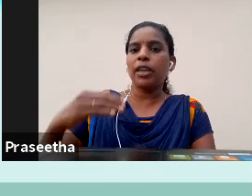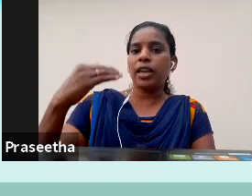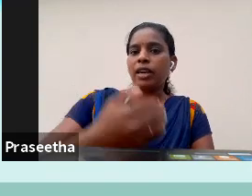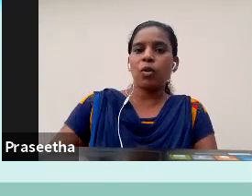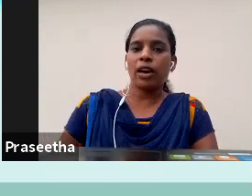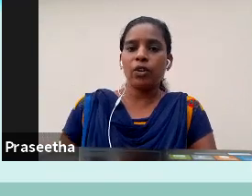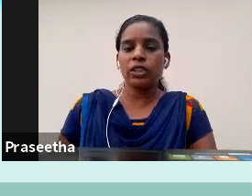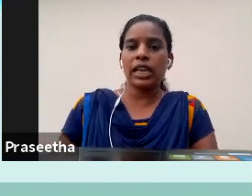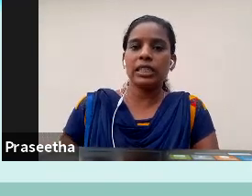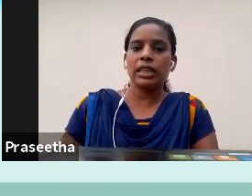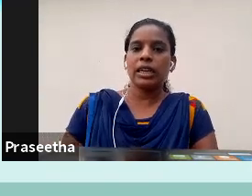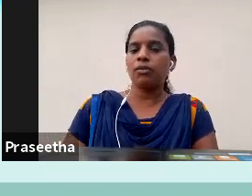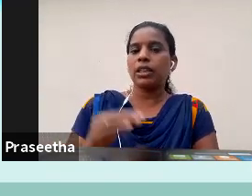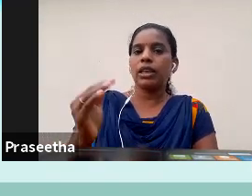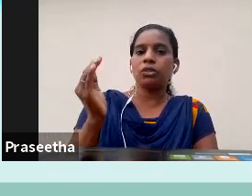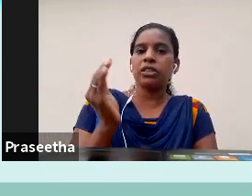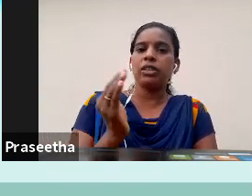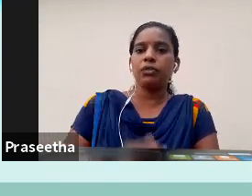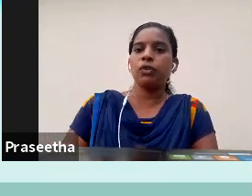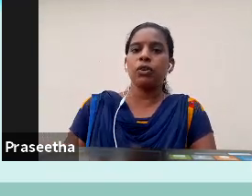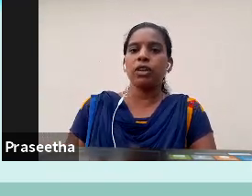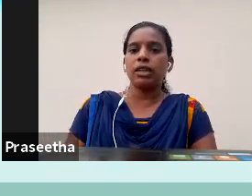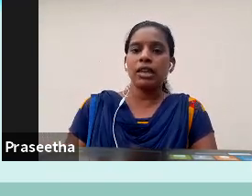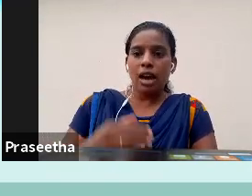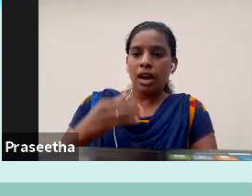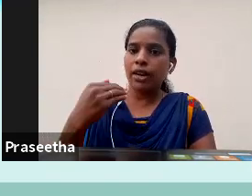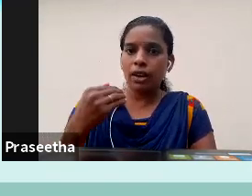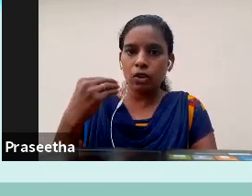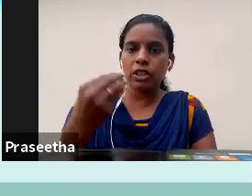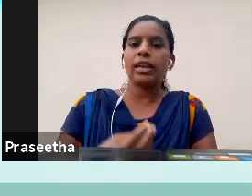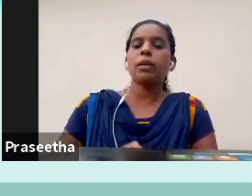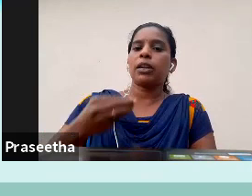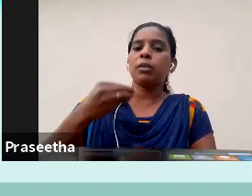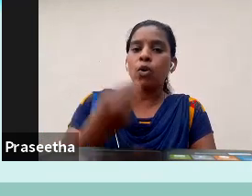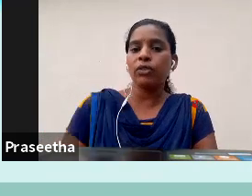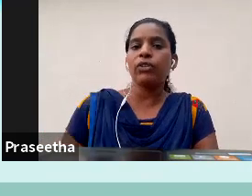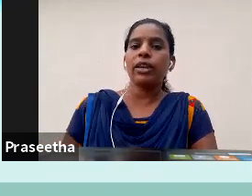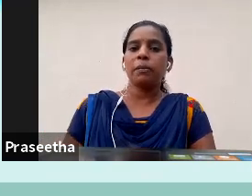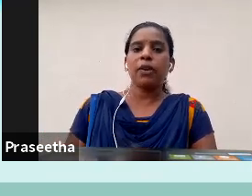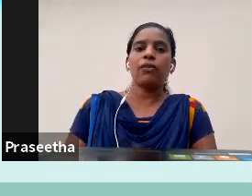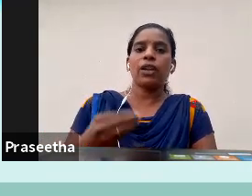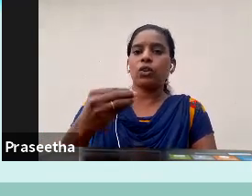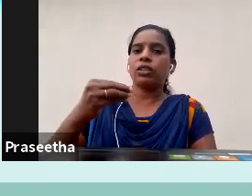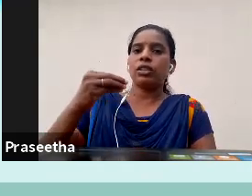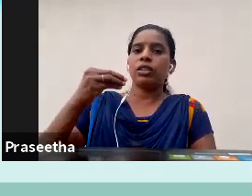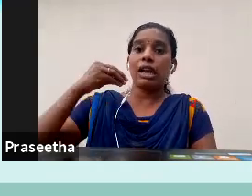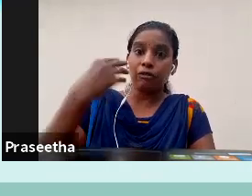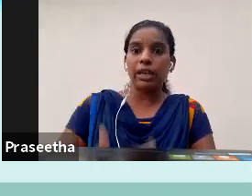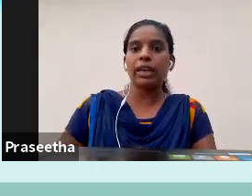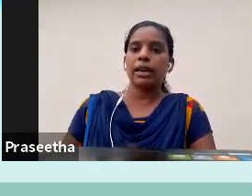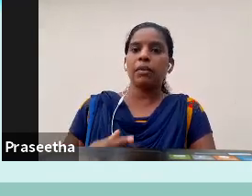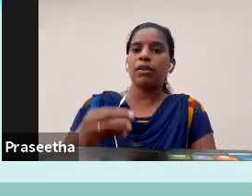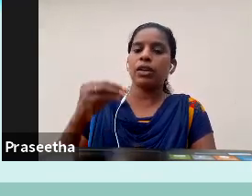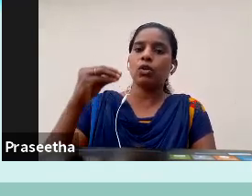എനിക്ക് അമേരിക്കയിലേക്ക് പോകാൻ ഒരു ചാൻസ് തരാണ്. അവിടുത്തെ കുറച്ച് ഡെഫ് കുട്ടികളുണ്ട്, അവരെ കുറച്ച് കാര്യങ്ങൾ പറഞ്ഞ് മോട്ടിവേറ്റ് ചെയ്യണം, അവരെ കുറച്ച്